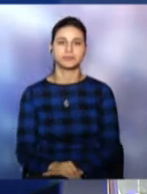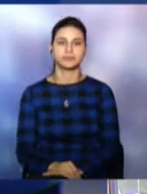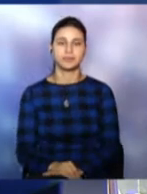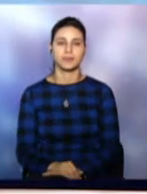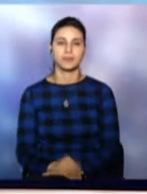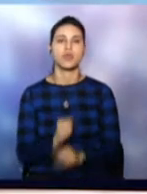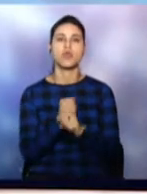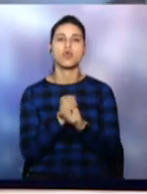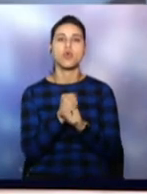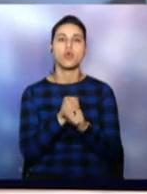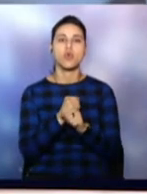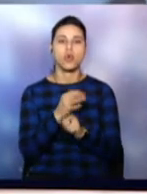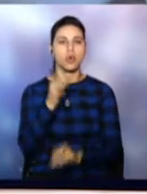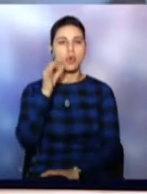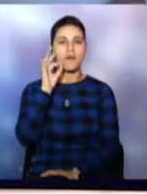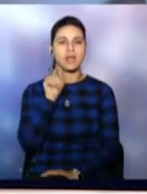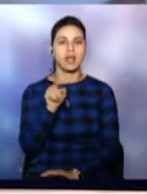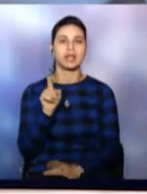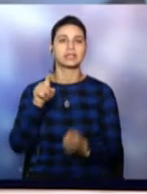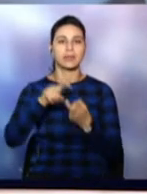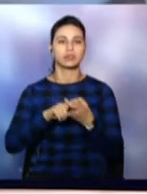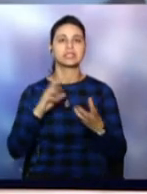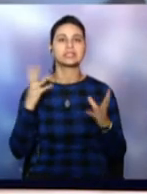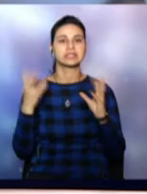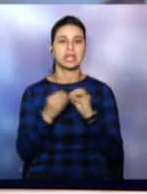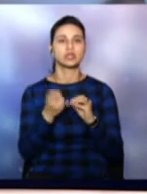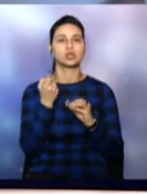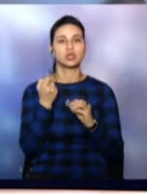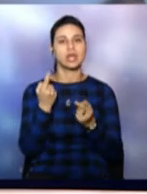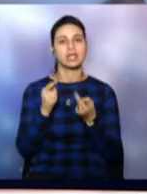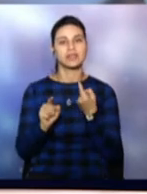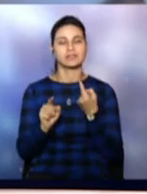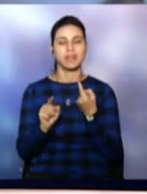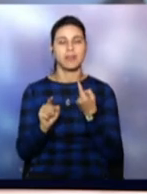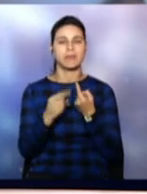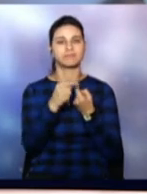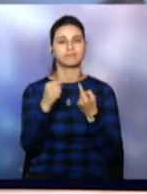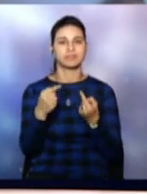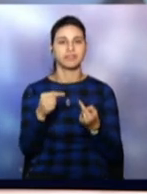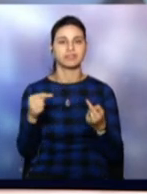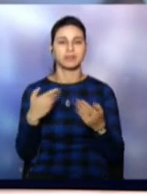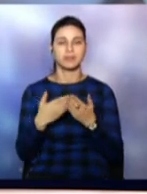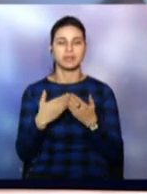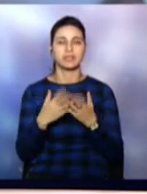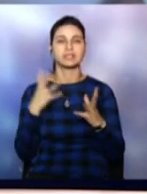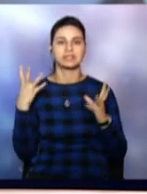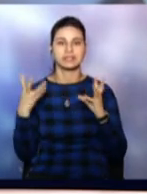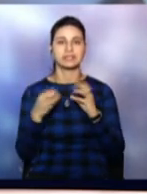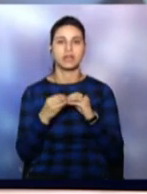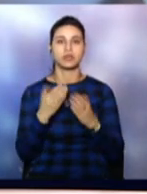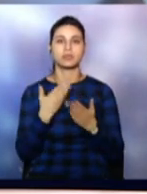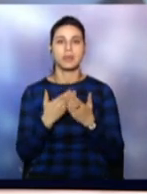კოფეინზე დამოკიდებულება საერთოდ ცოტათი განსხვავდება სხვა დამოკიდებულებებისგან. საერთოდ